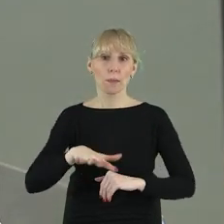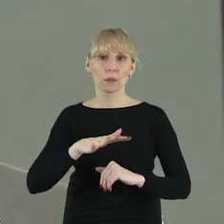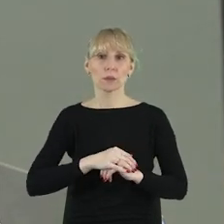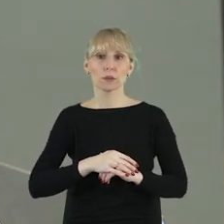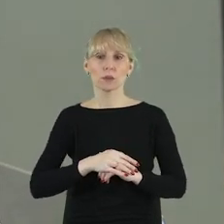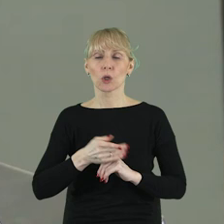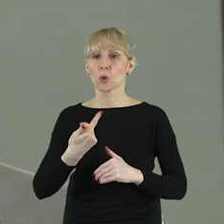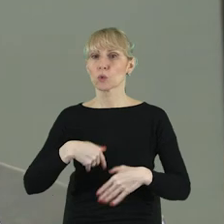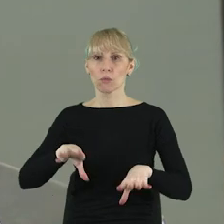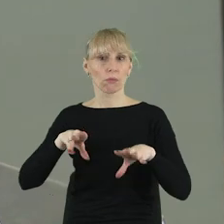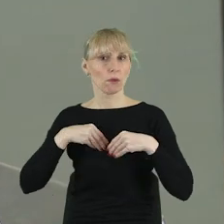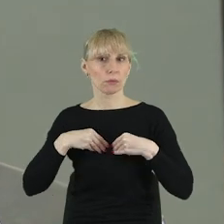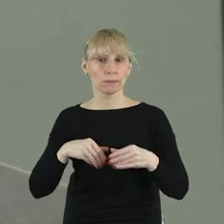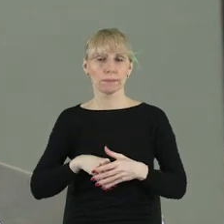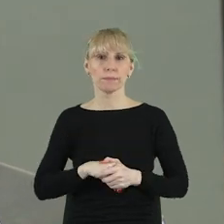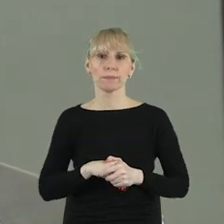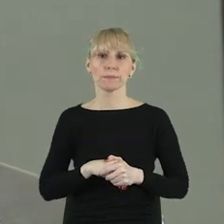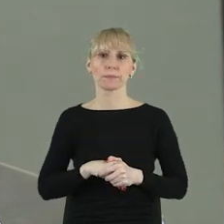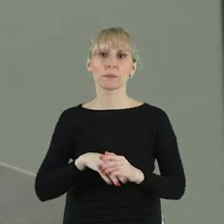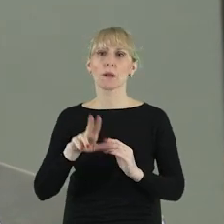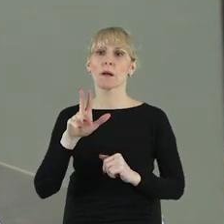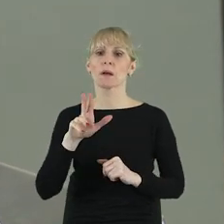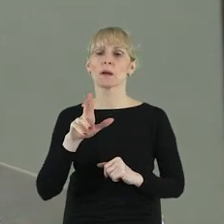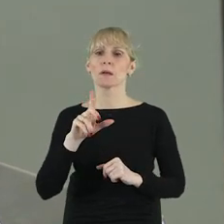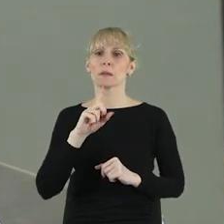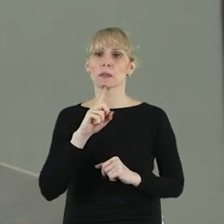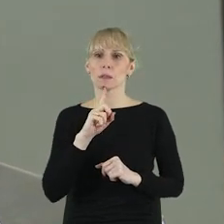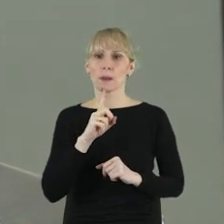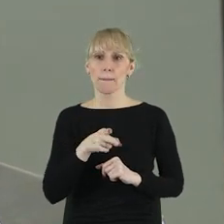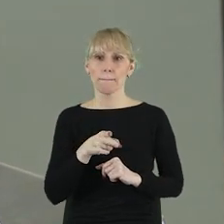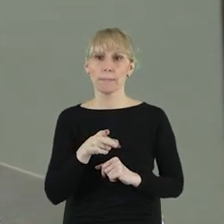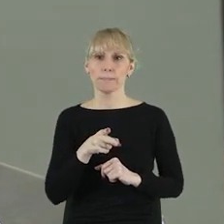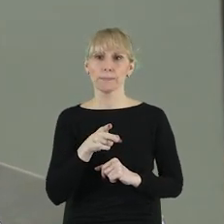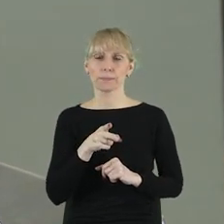jej nie uzyskałem. Kiedy